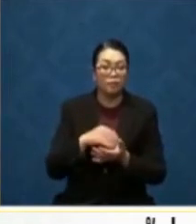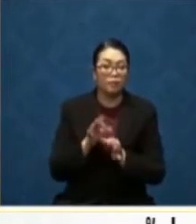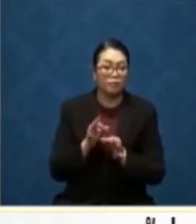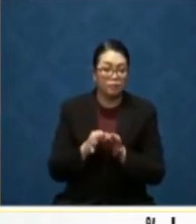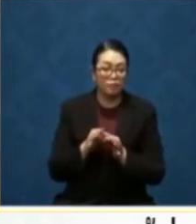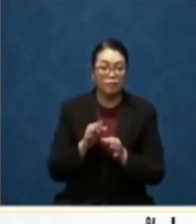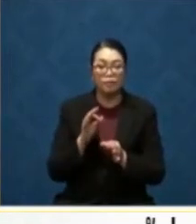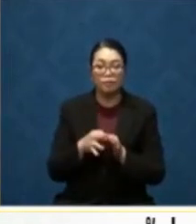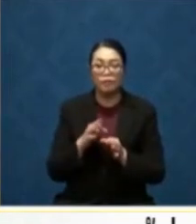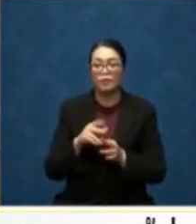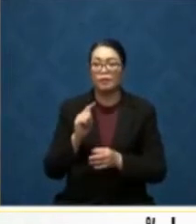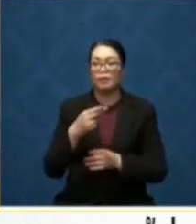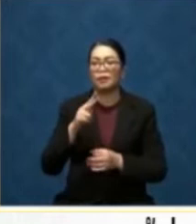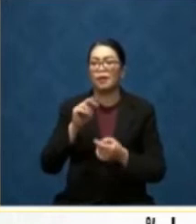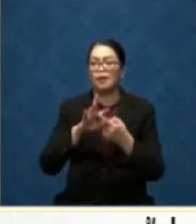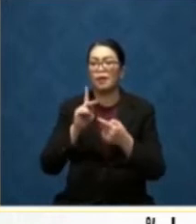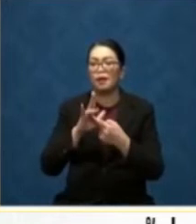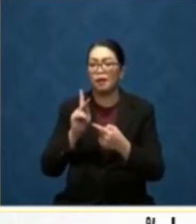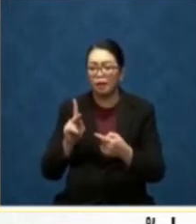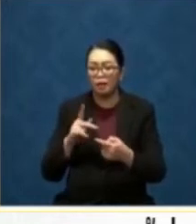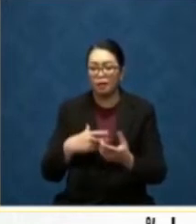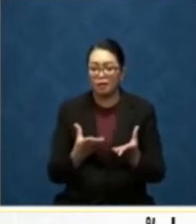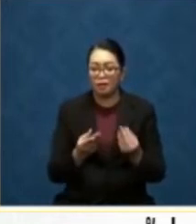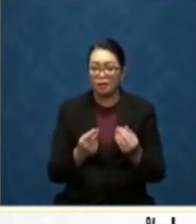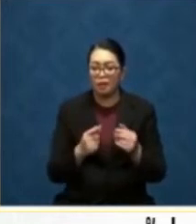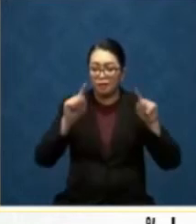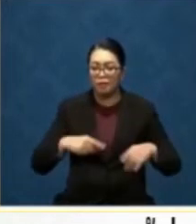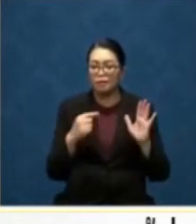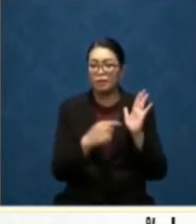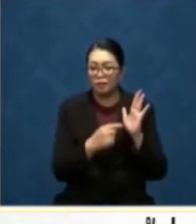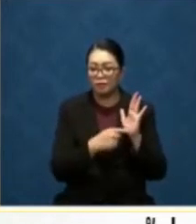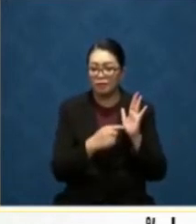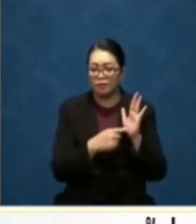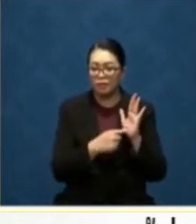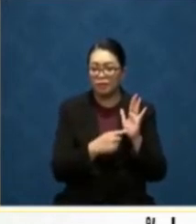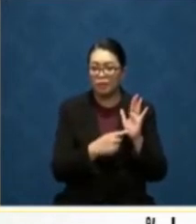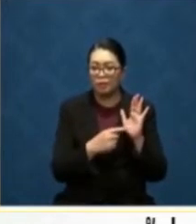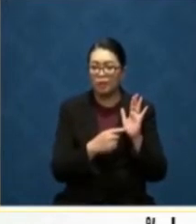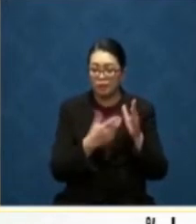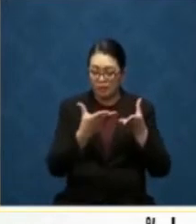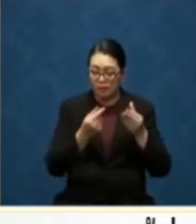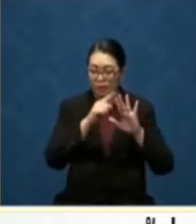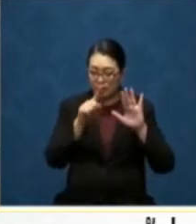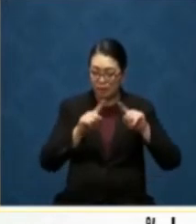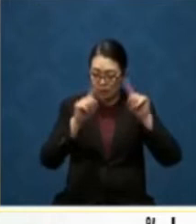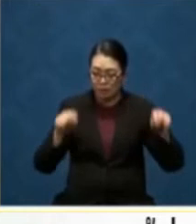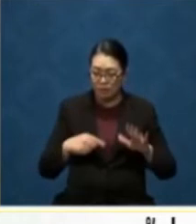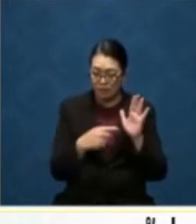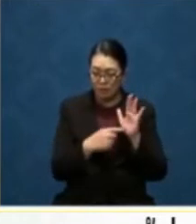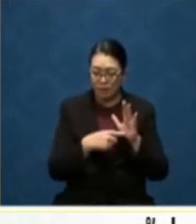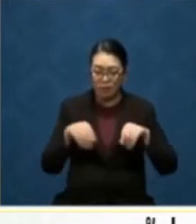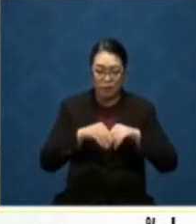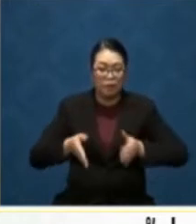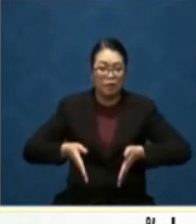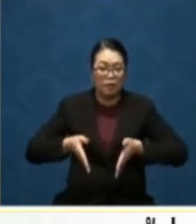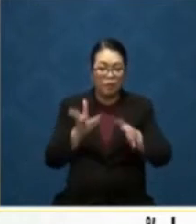ระเมนตัสนข Brh design Ruk.จะเหได้ว่าราคาประเมินของที่ดนฉนดเลขที่ 843แควงตลดบัง เค้นเขตหลก